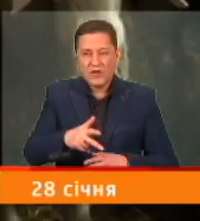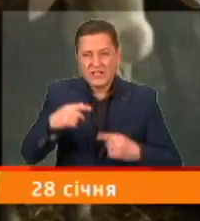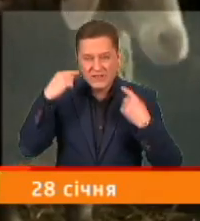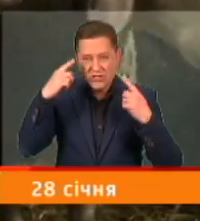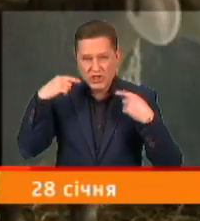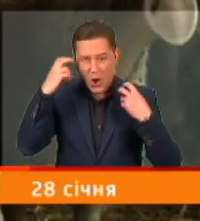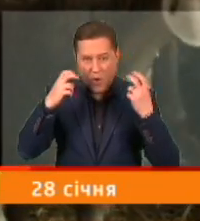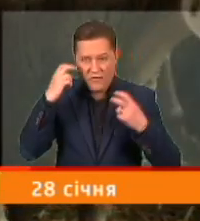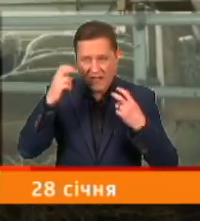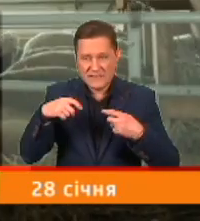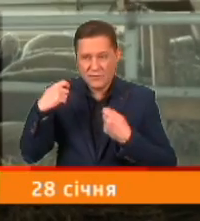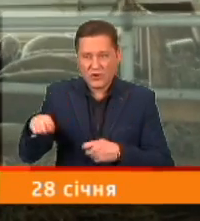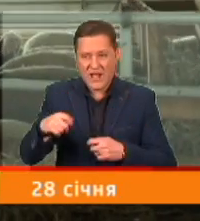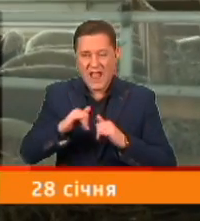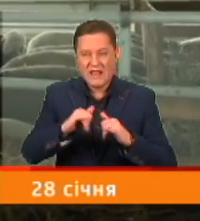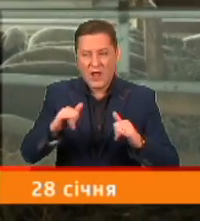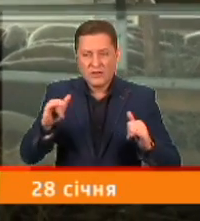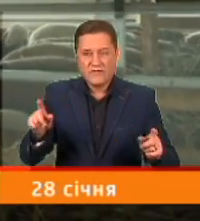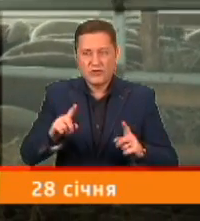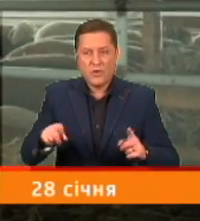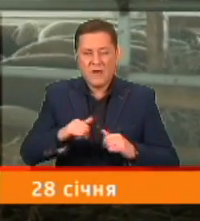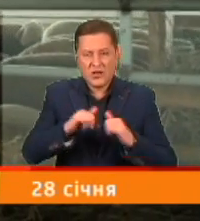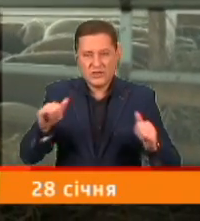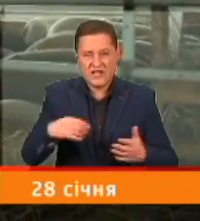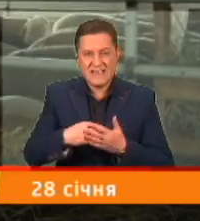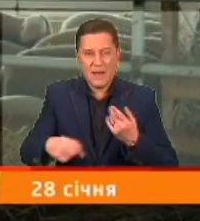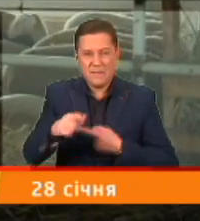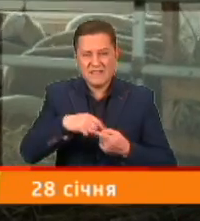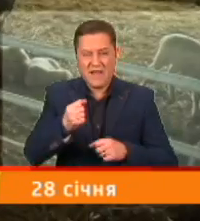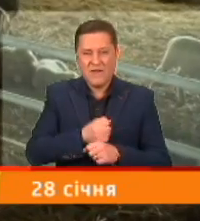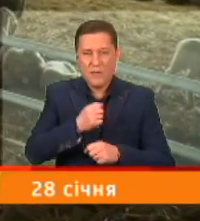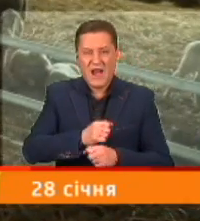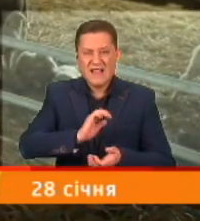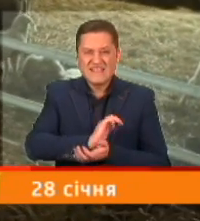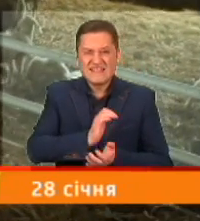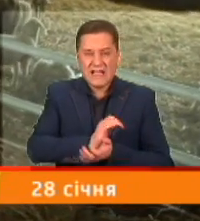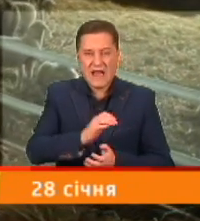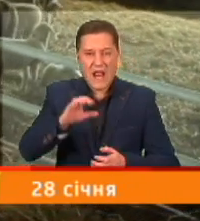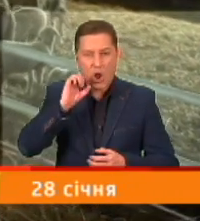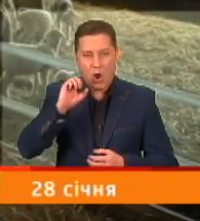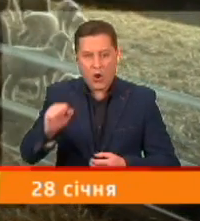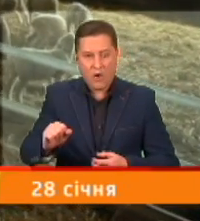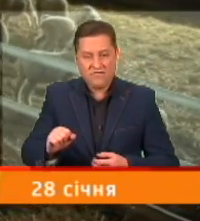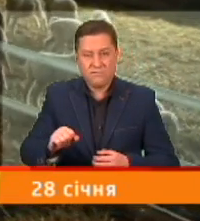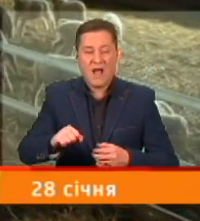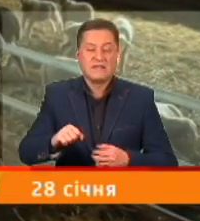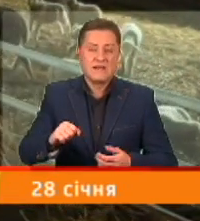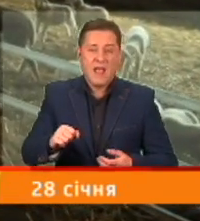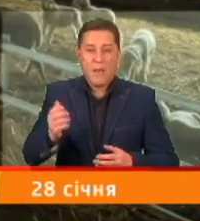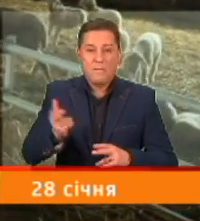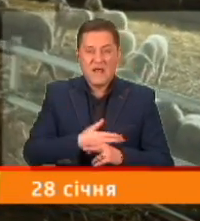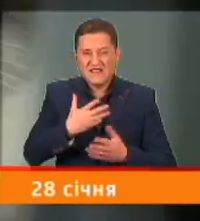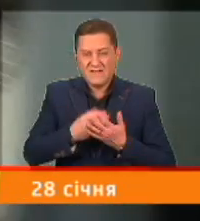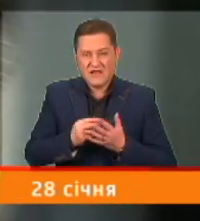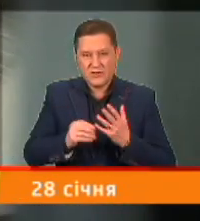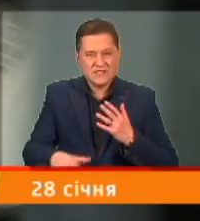Продає їх для розведення. Хотів би розширити бізнес, виробляти сири та ковбаси. Однак без власної землі вкладатись у таке